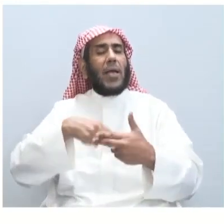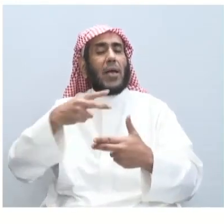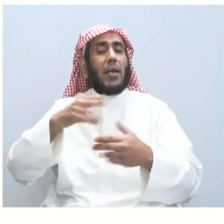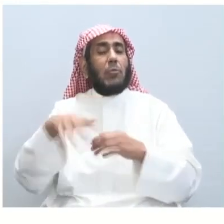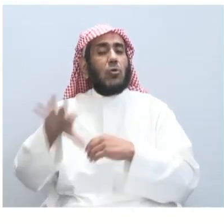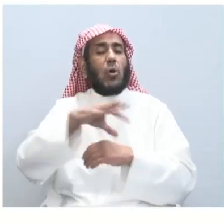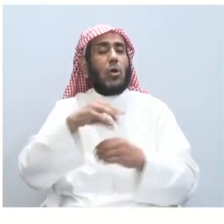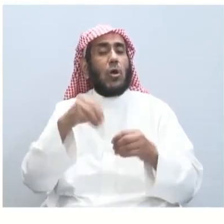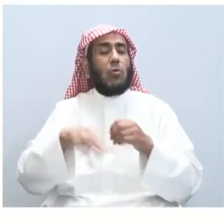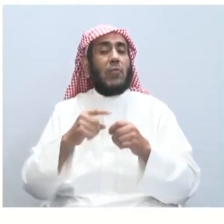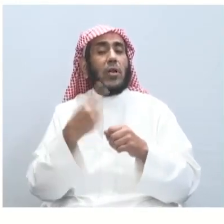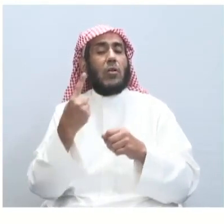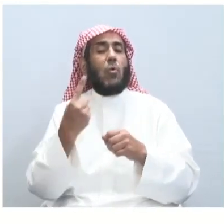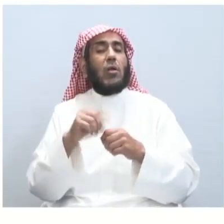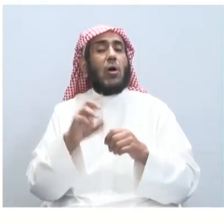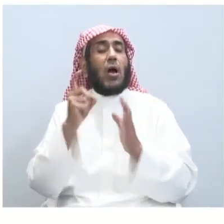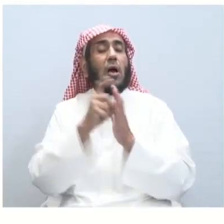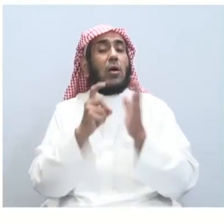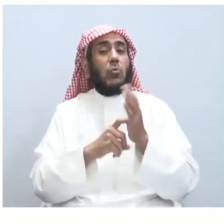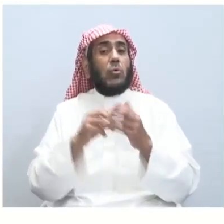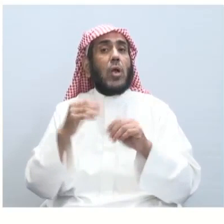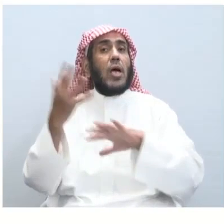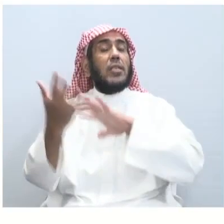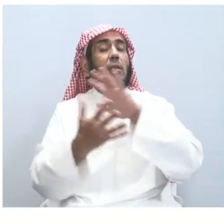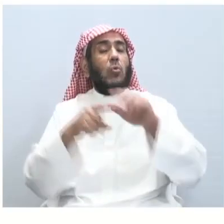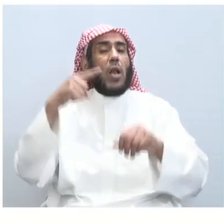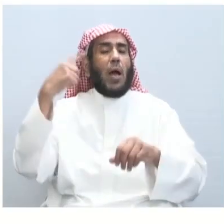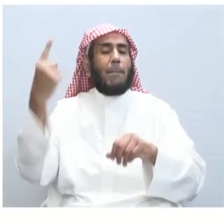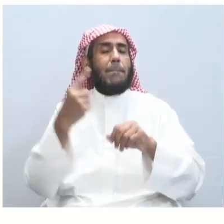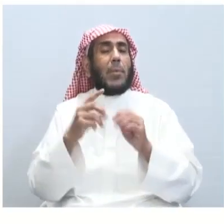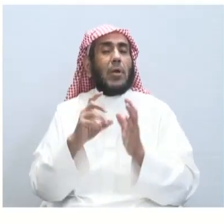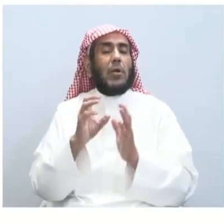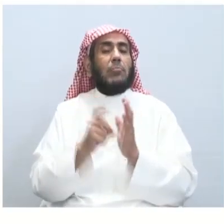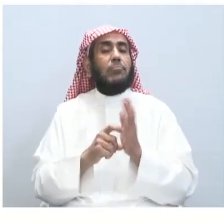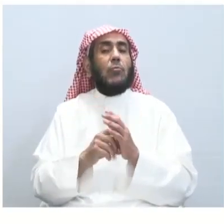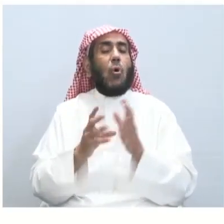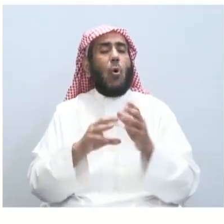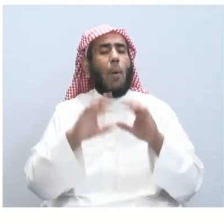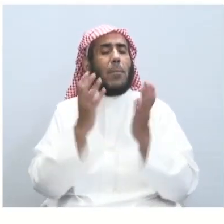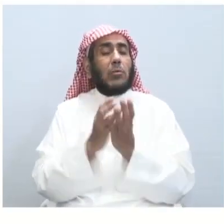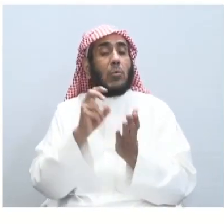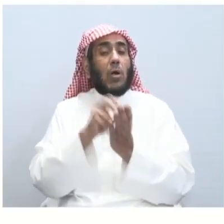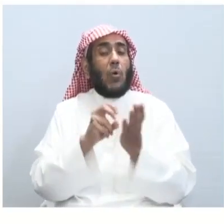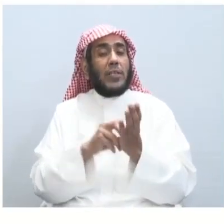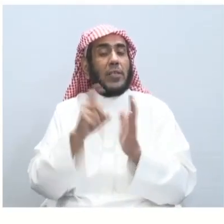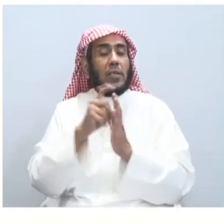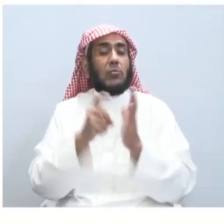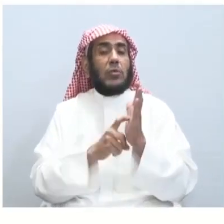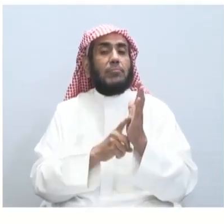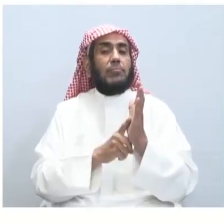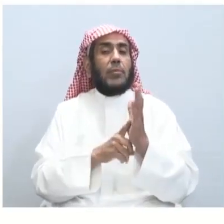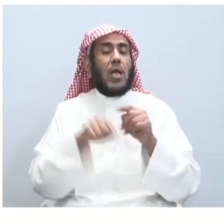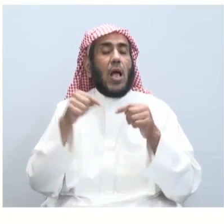ويضم فرعا واحدا وهو القانون الدولي العام القانون الدولي العام وهو مجموعه من القواعد القانونيه